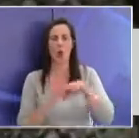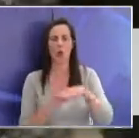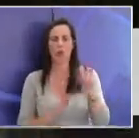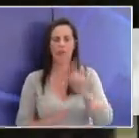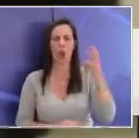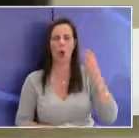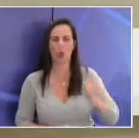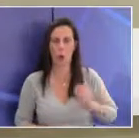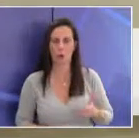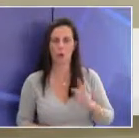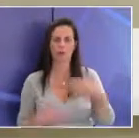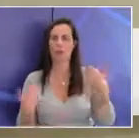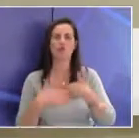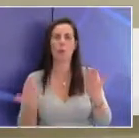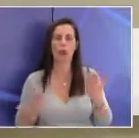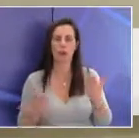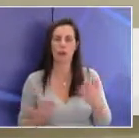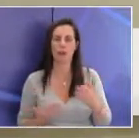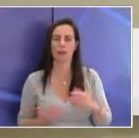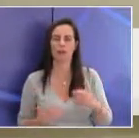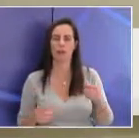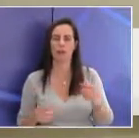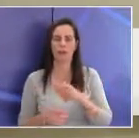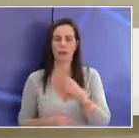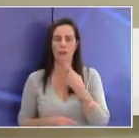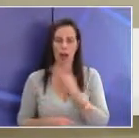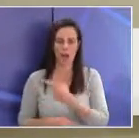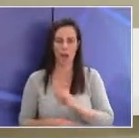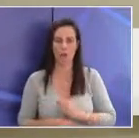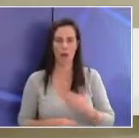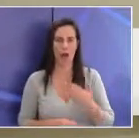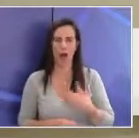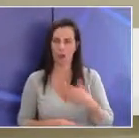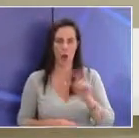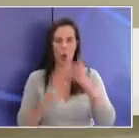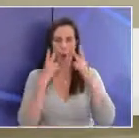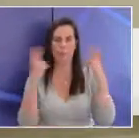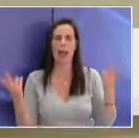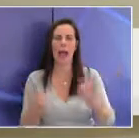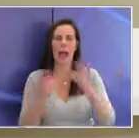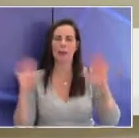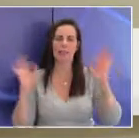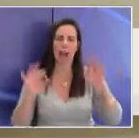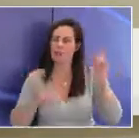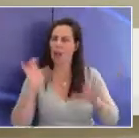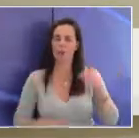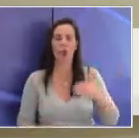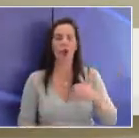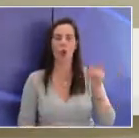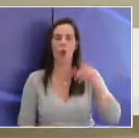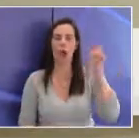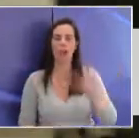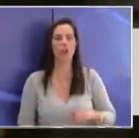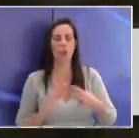לא גיוס, זה שום דבר. עכשיו, בניגוד למה שאמר ידידינו כאן, אנחנו לא מחפשים את הראש של אף אחד. אנחנו לא